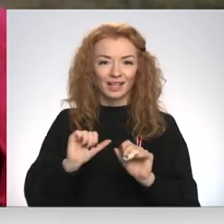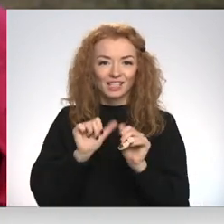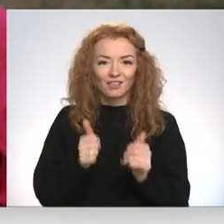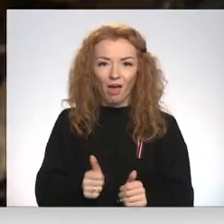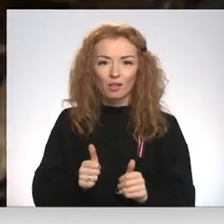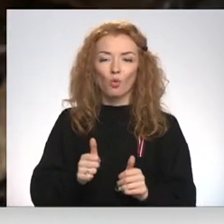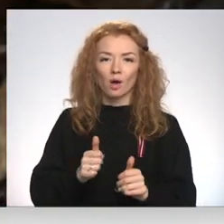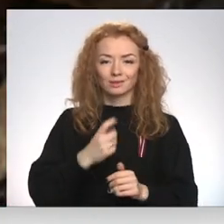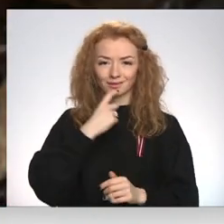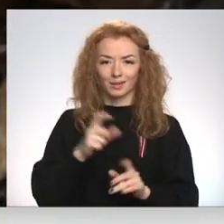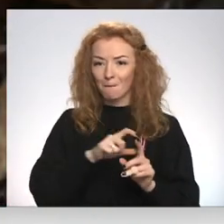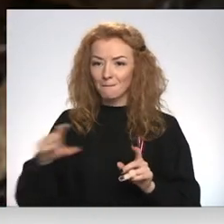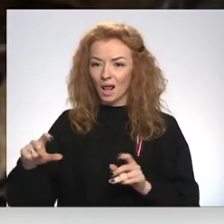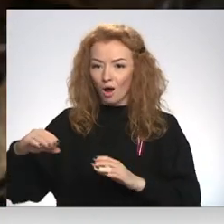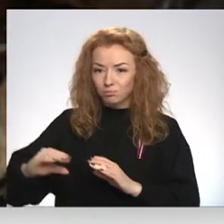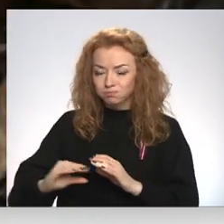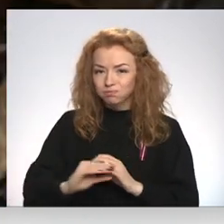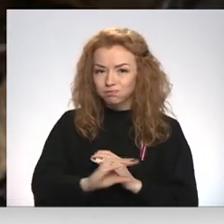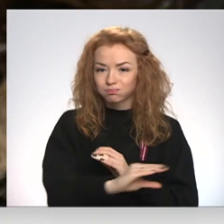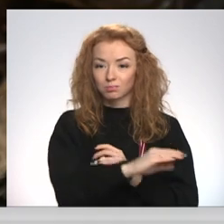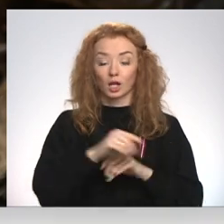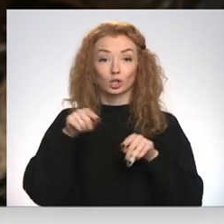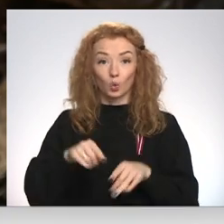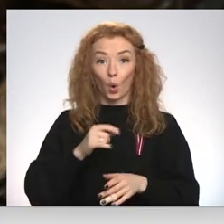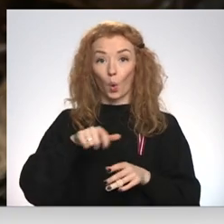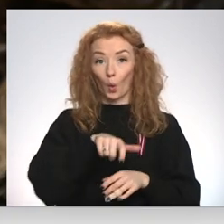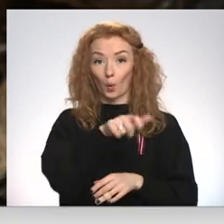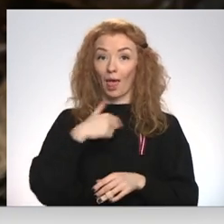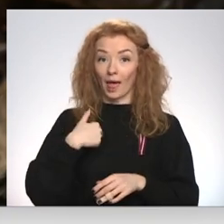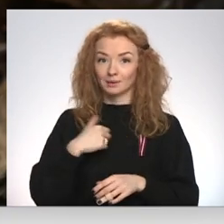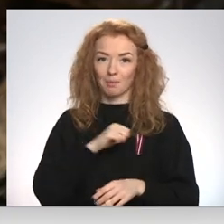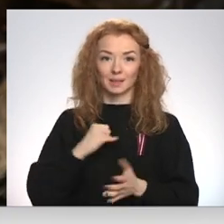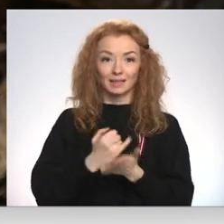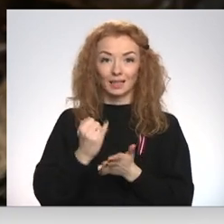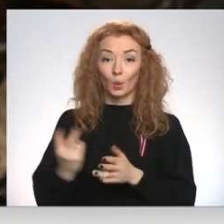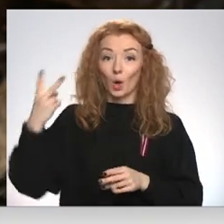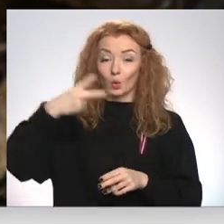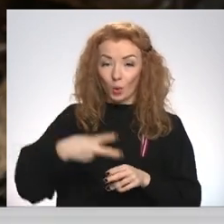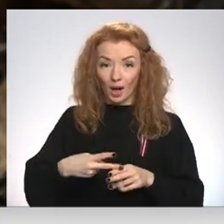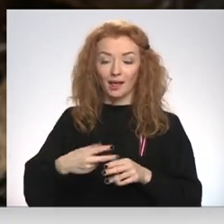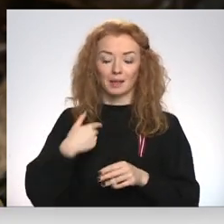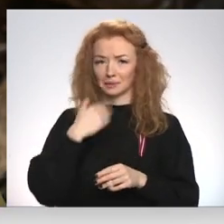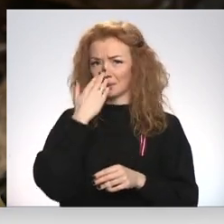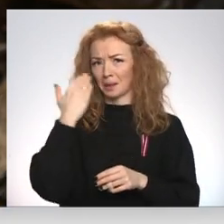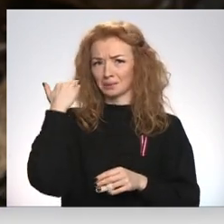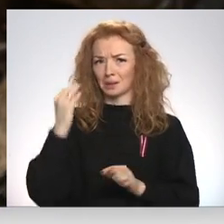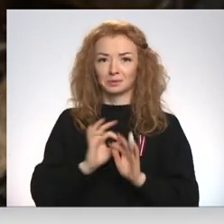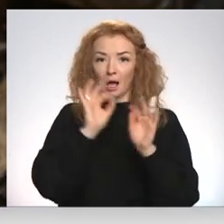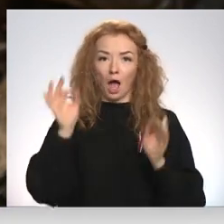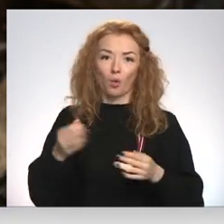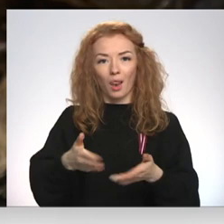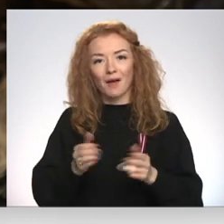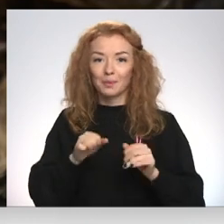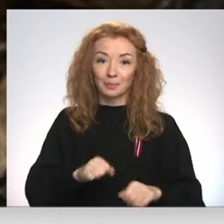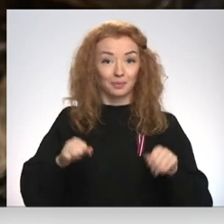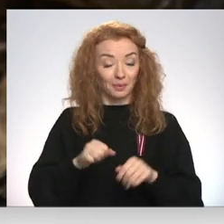stabila gultne. Šo upe es tīru otro reizi, jo es salīdzinoši nesen vispār sāku ar tiem kajakiem, ar kaut kādām laivošanām